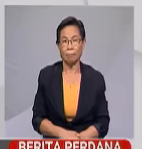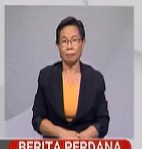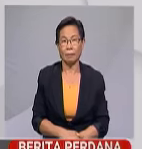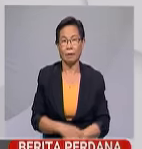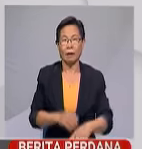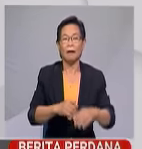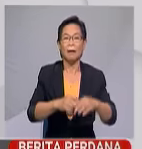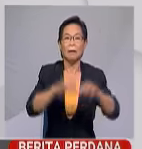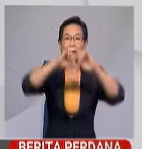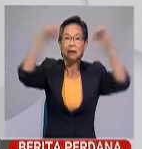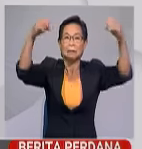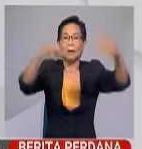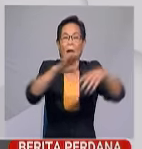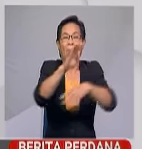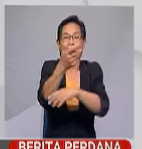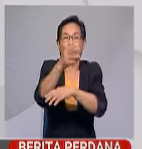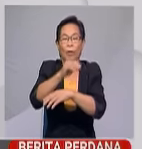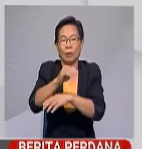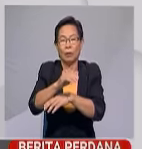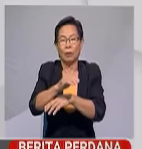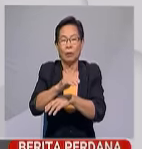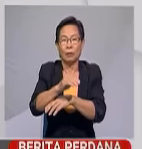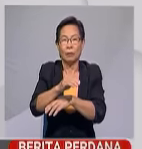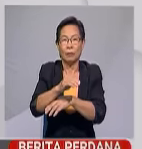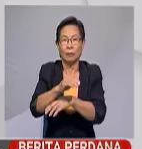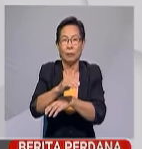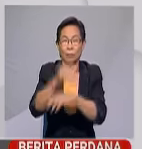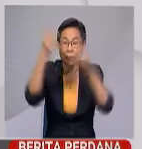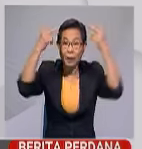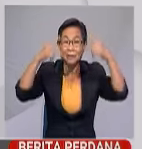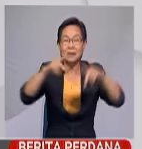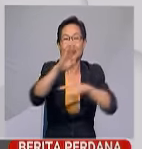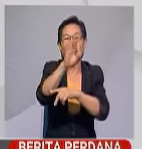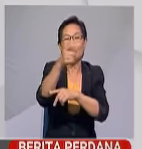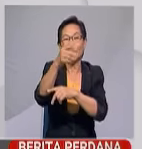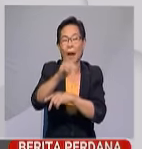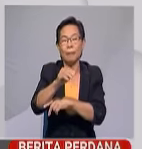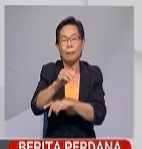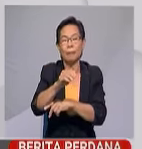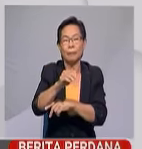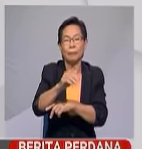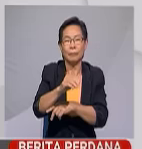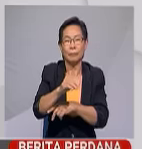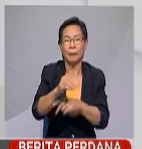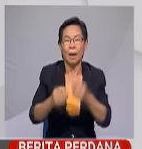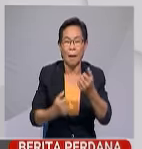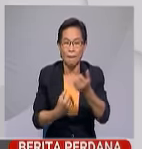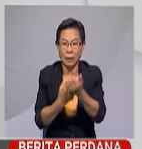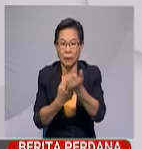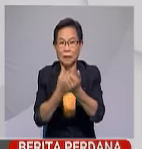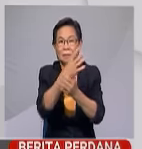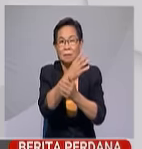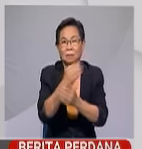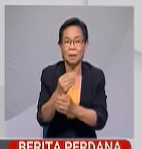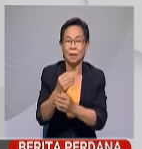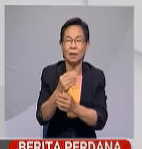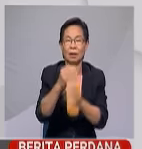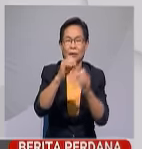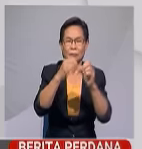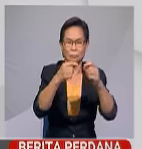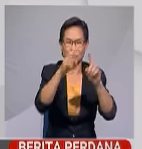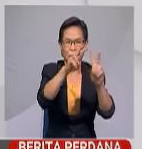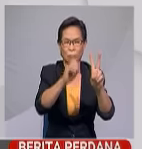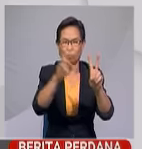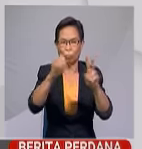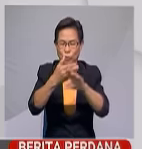Presiden Persatuan Bola Sepak Malaysia FAM Dato' Hamidin Mohd Amin akan mengumumkan penajuk utama dan penyiar rasmi Liga Bola Sepak Malaysia 2020 sebelum saingan